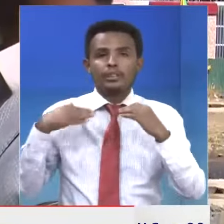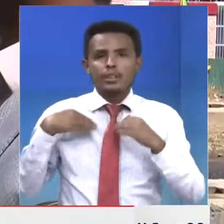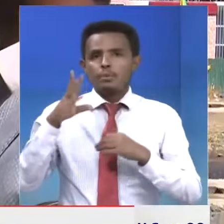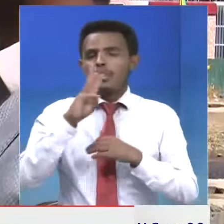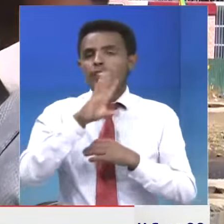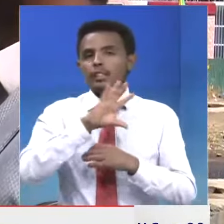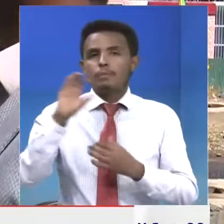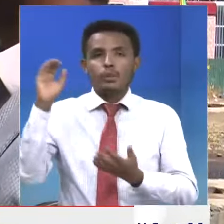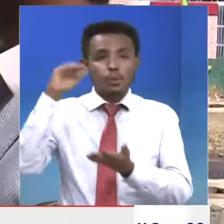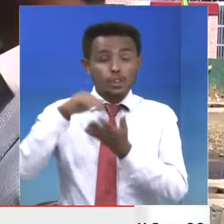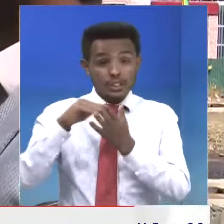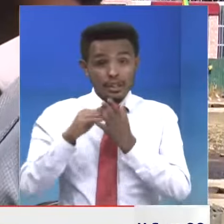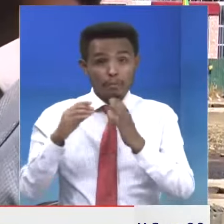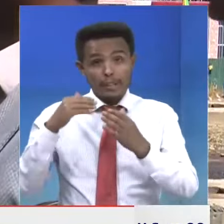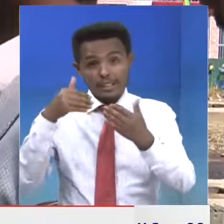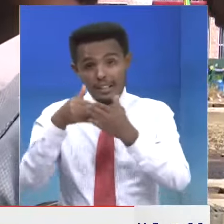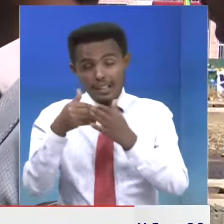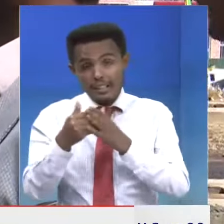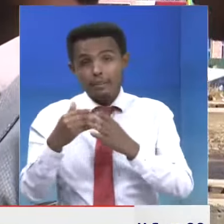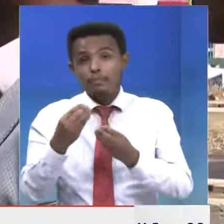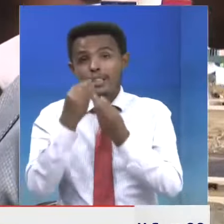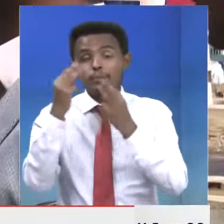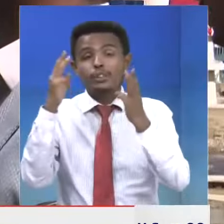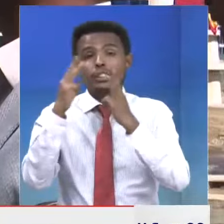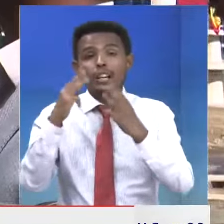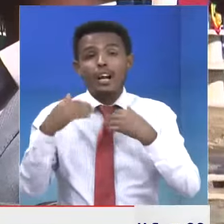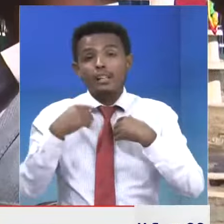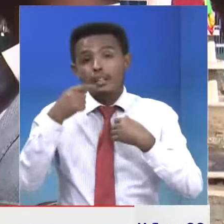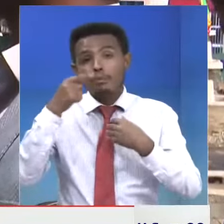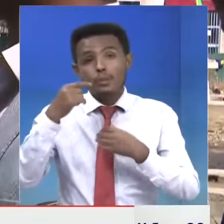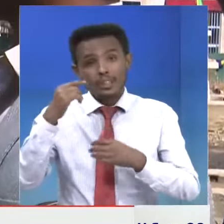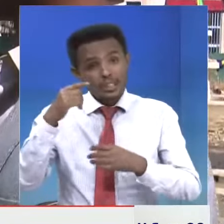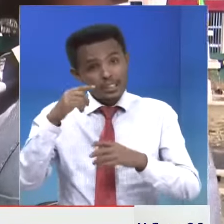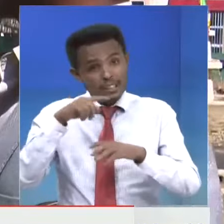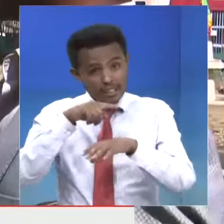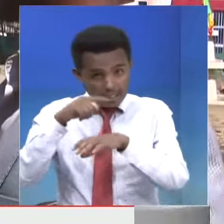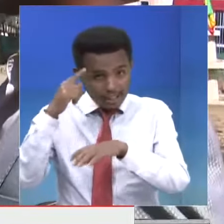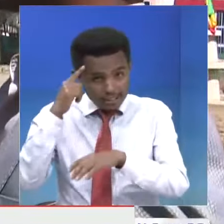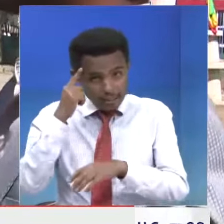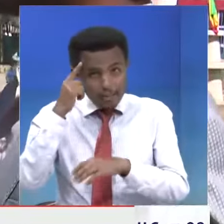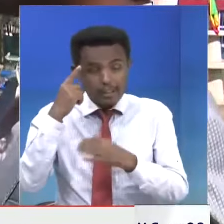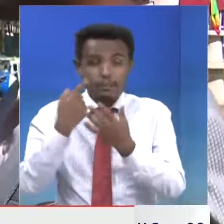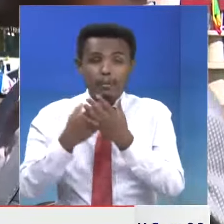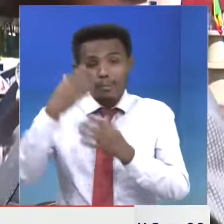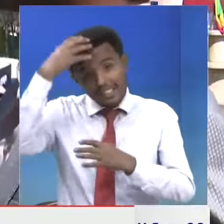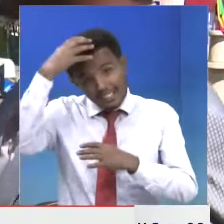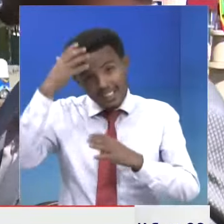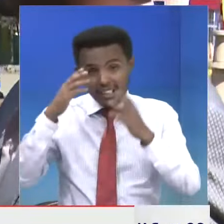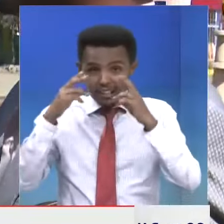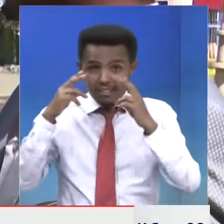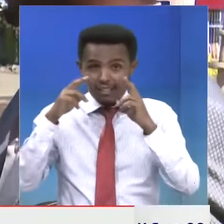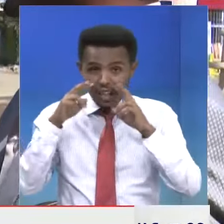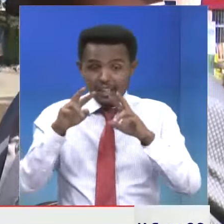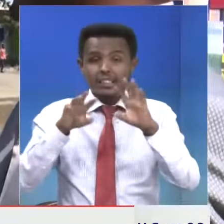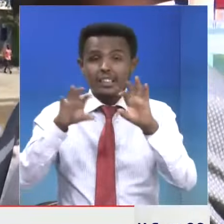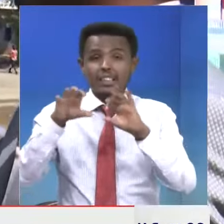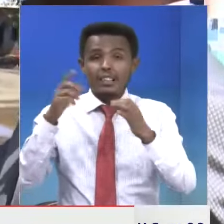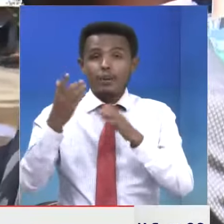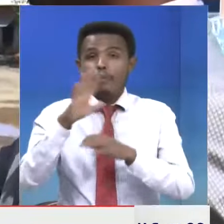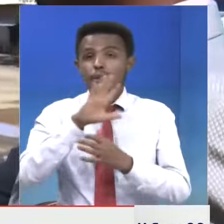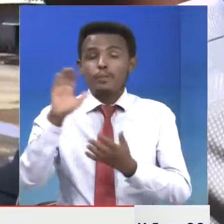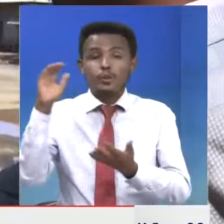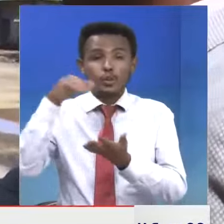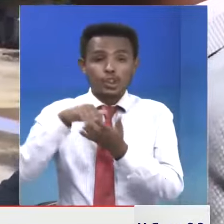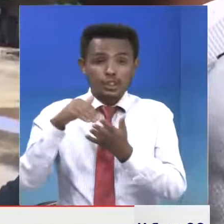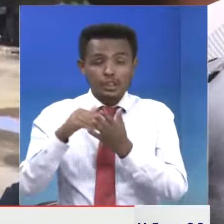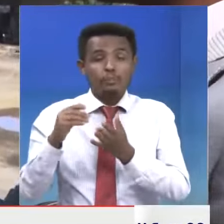ሺህ የሚጠጋ የህብረተሰብ ክፍል የምግብ እጥረት አለበት ተብሎ ይታሰባል። ከዚህ ውስጥ በመንግስት ታርጌት ተደርገው የተወሰነ እርዳታ እየደረሰላቸው ያሉት ወደ 500 ሺህ